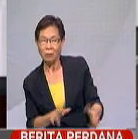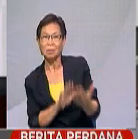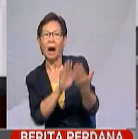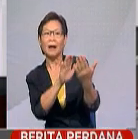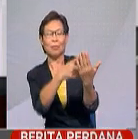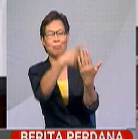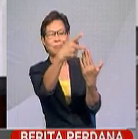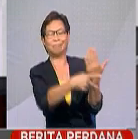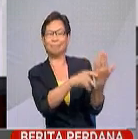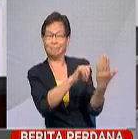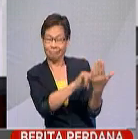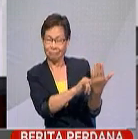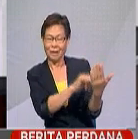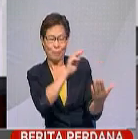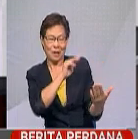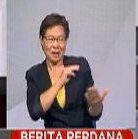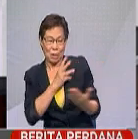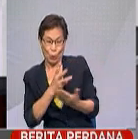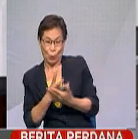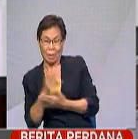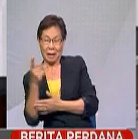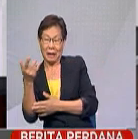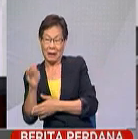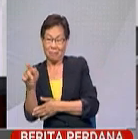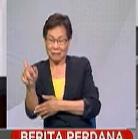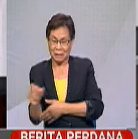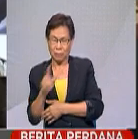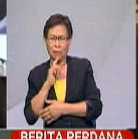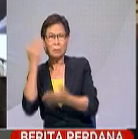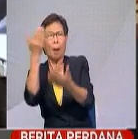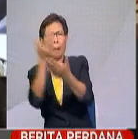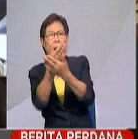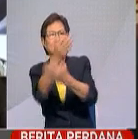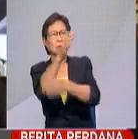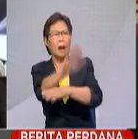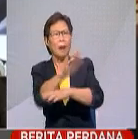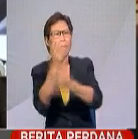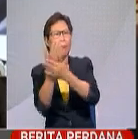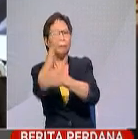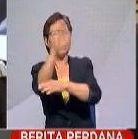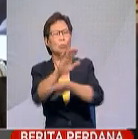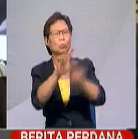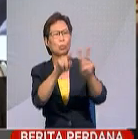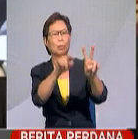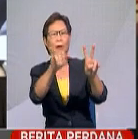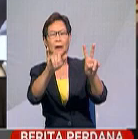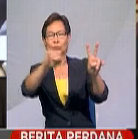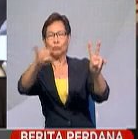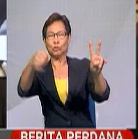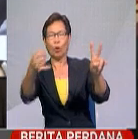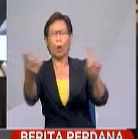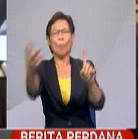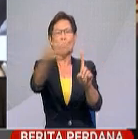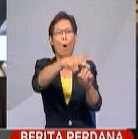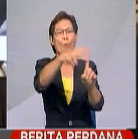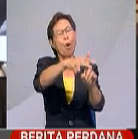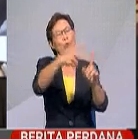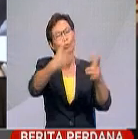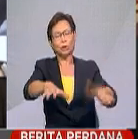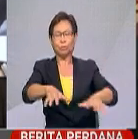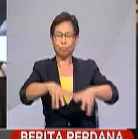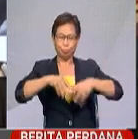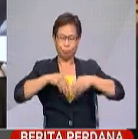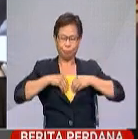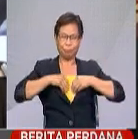inisiatif berkenaan. Menurut Menteri Keuangan Lim Guan Eng, setakat tengah hari tadi, 2.6 juta permohonan